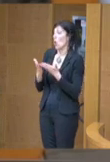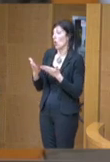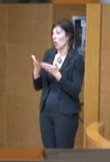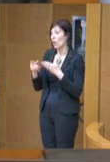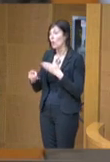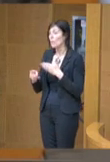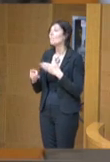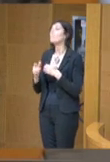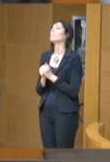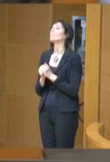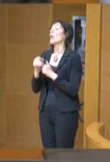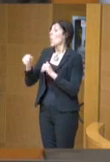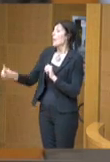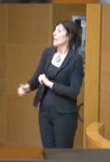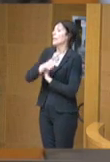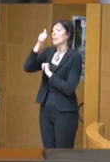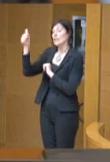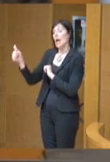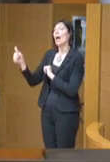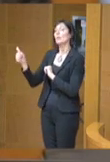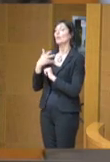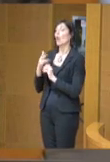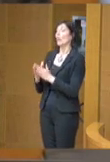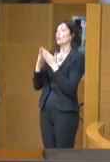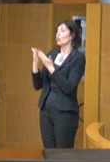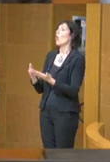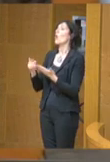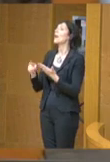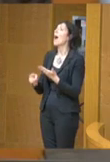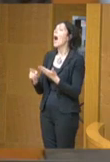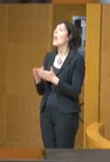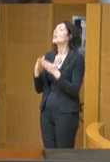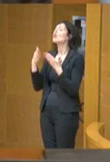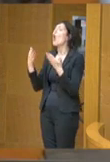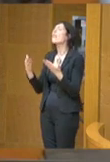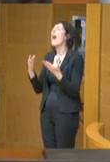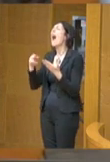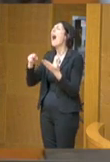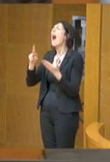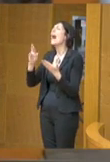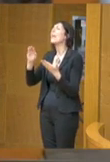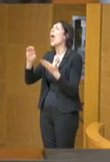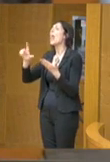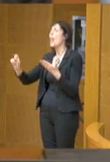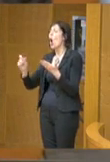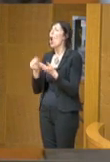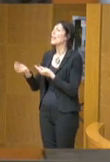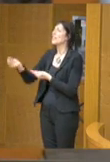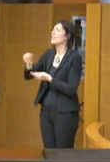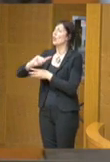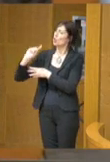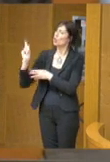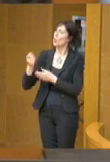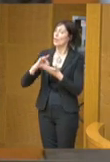quest'anno abbiamo un nostro giornale che si chiama Il Gennariello, che distribuiamo in tutte le scuole, faremo una